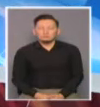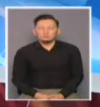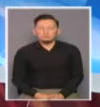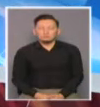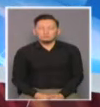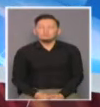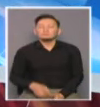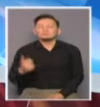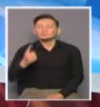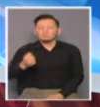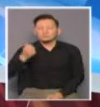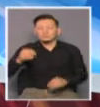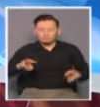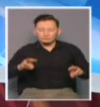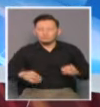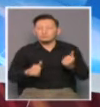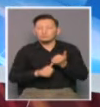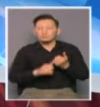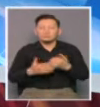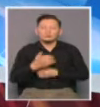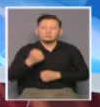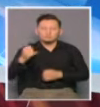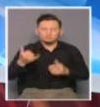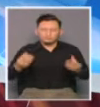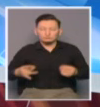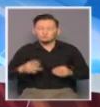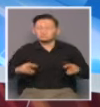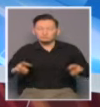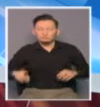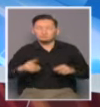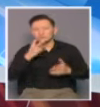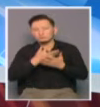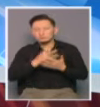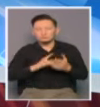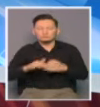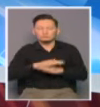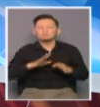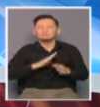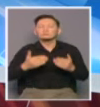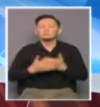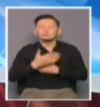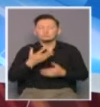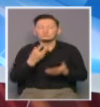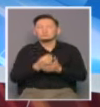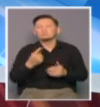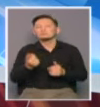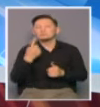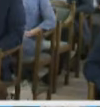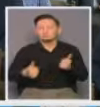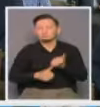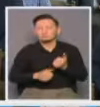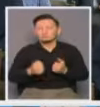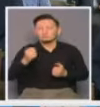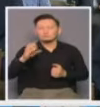Назначен первый заместитель акима Атырауской области. Сегодня глава региона Нурлан Ногаев представил активы области своего нового первого заместителя. Им